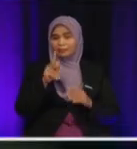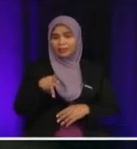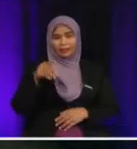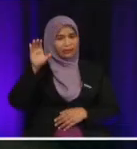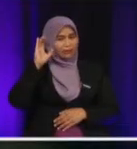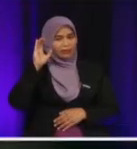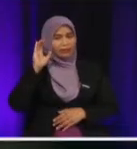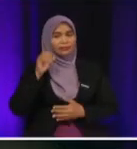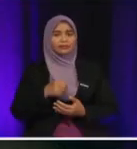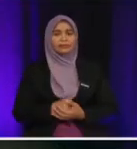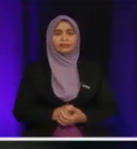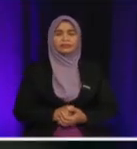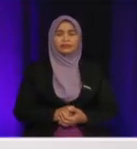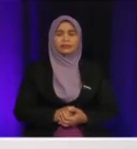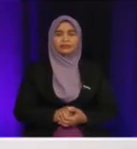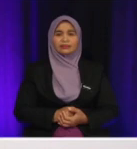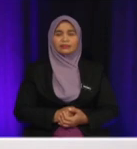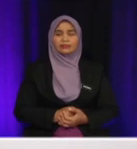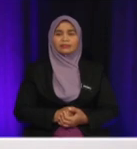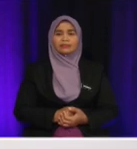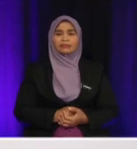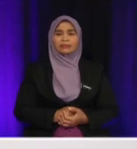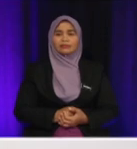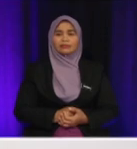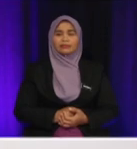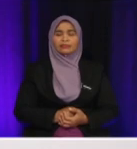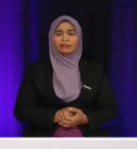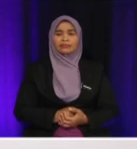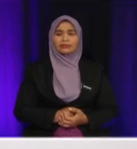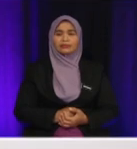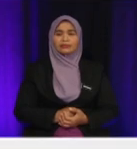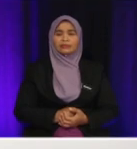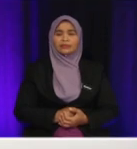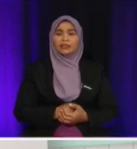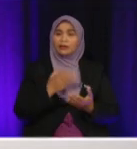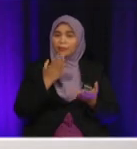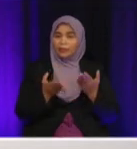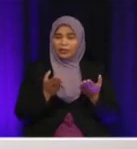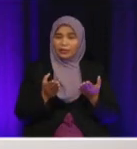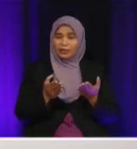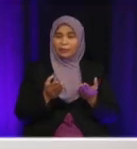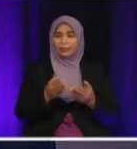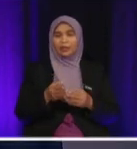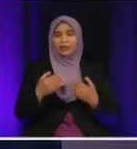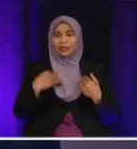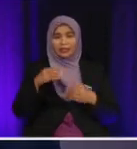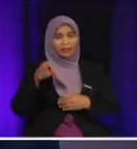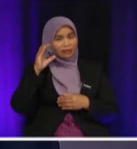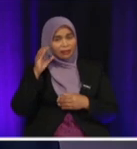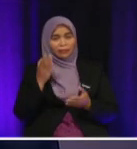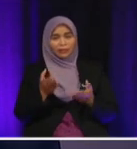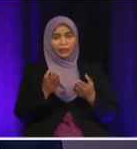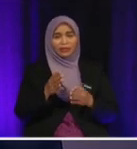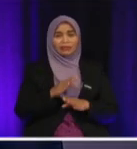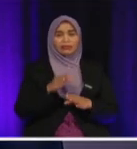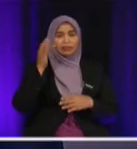Ya? Pernah dengar? Pernah dengar tak? Pernah. Okey, bagus. Pernah dengar. Tapi mungkin pernah dengar tapi tak tahu maksud. Jadi hari ini